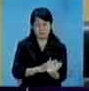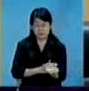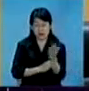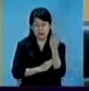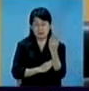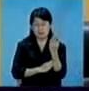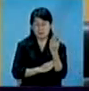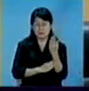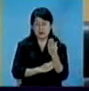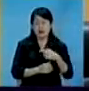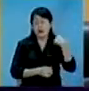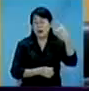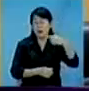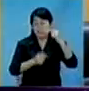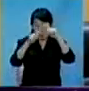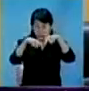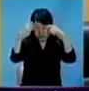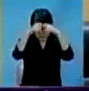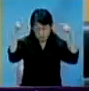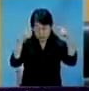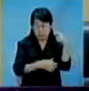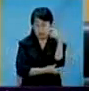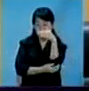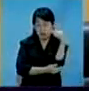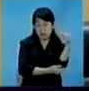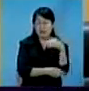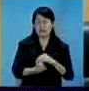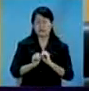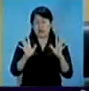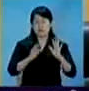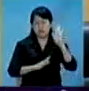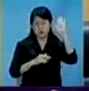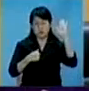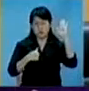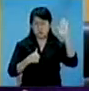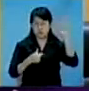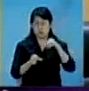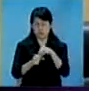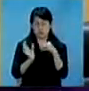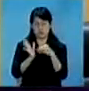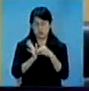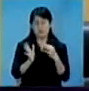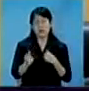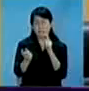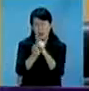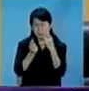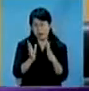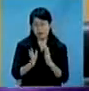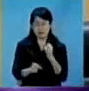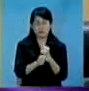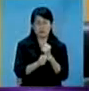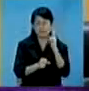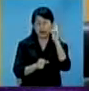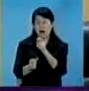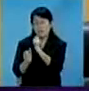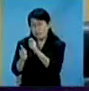คนที่พวกท่านอ้างว่าหายเขาได้แสดงตัวไปแล้วเขาอยู่ในกรุงเทพนี่เองมีผู้สื่อข่าวไปสัมภาษณ์แล้วและผมเชื่อว่านักการเมืองอย่าง